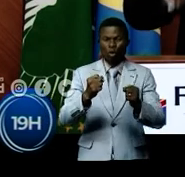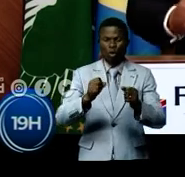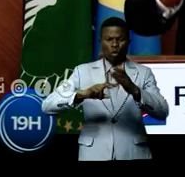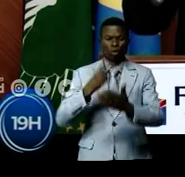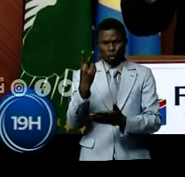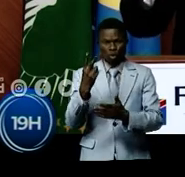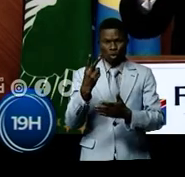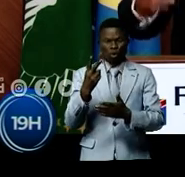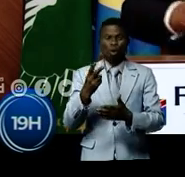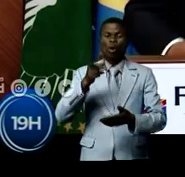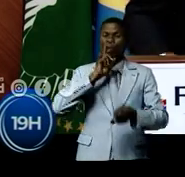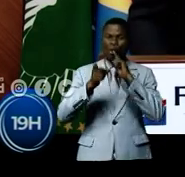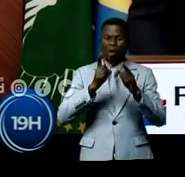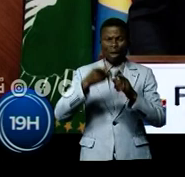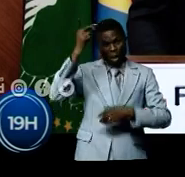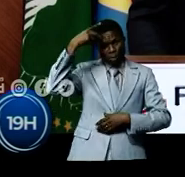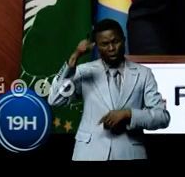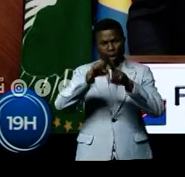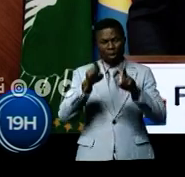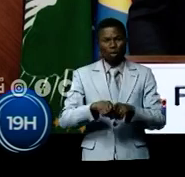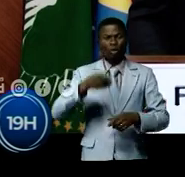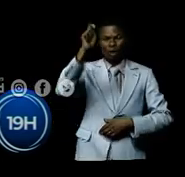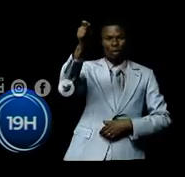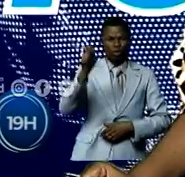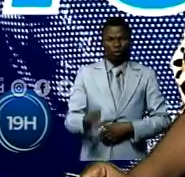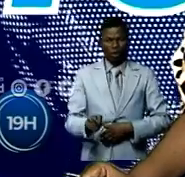front diplomatique et militaire.